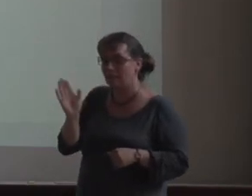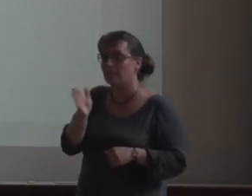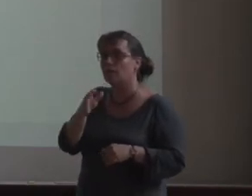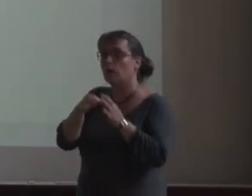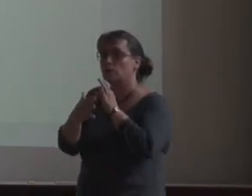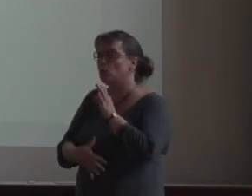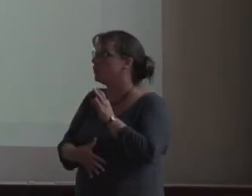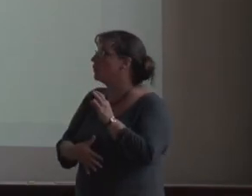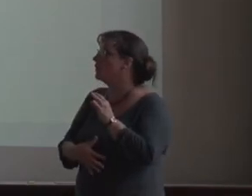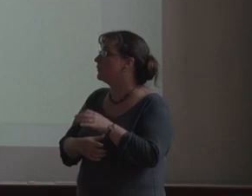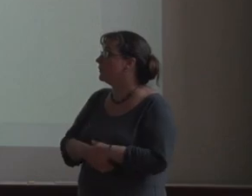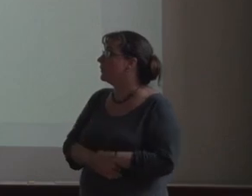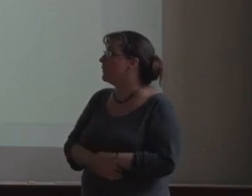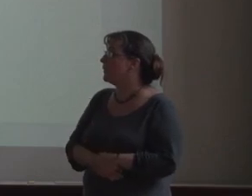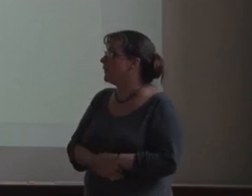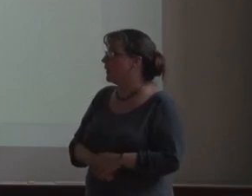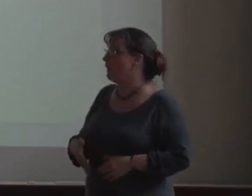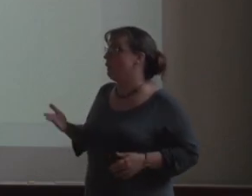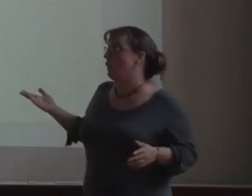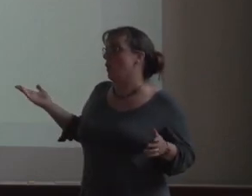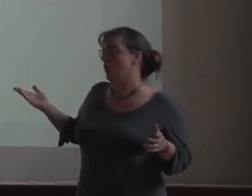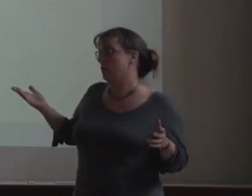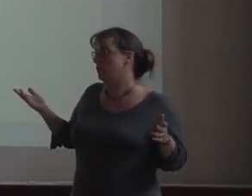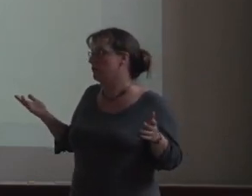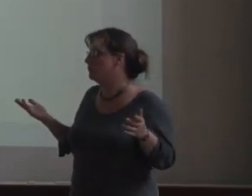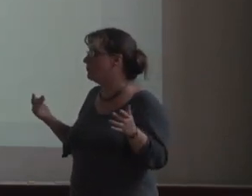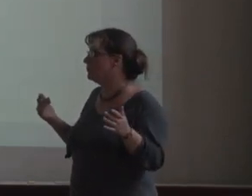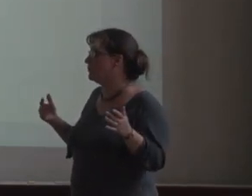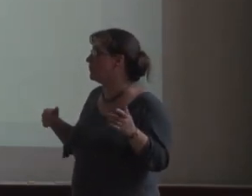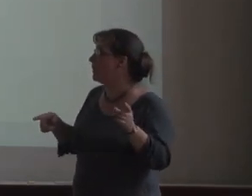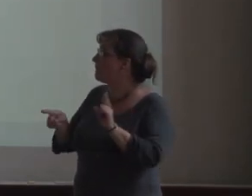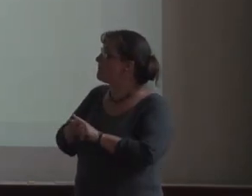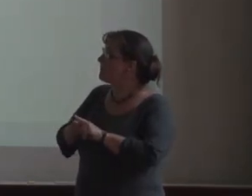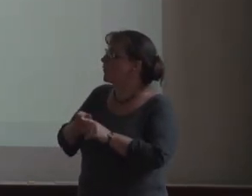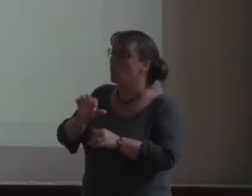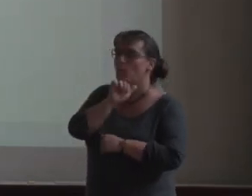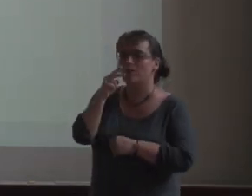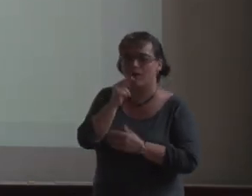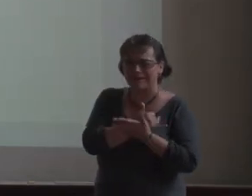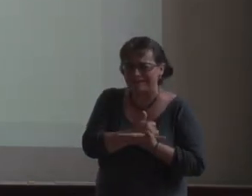mais là on a quelque chose de vraiment robuste.